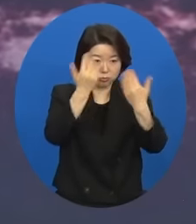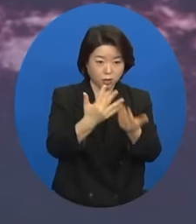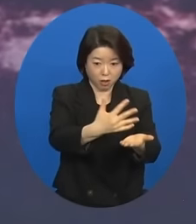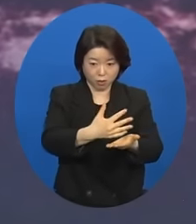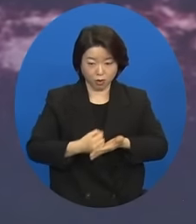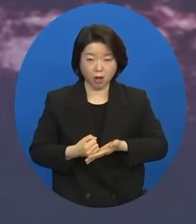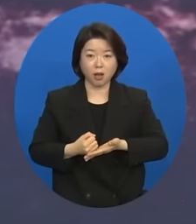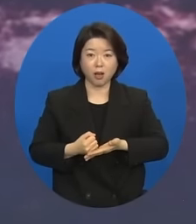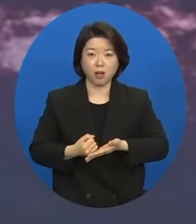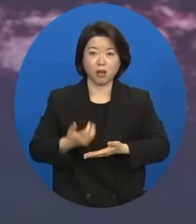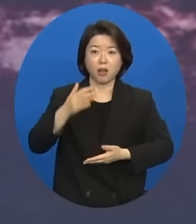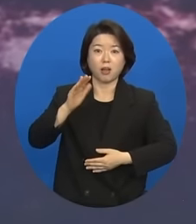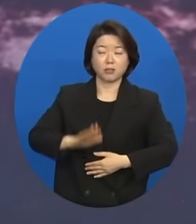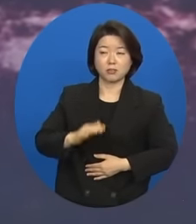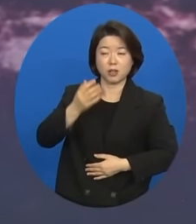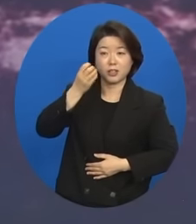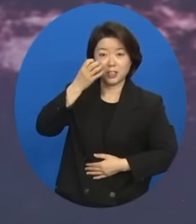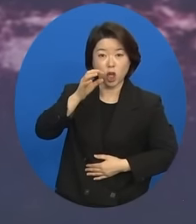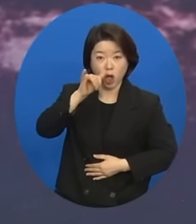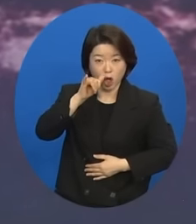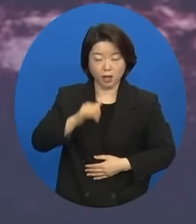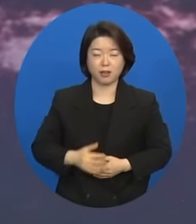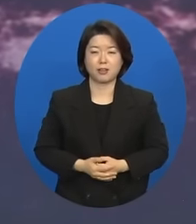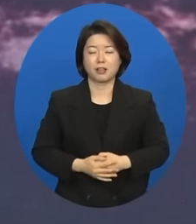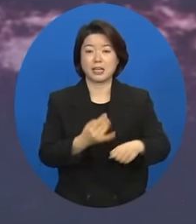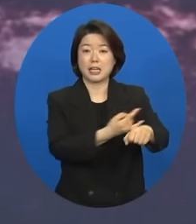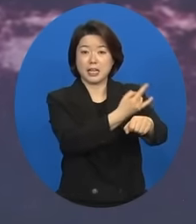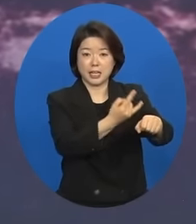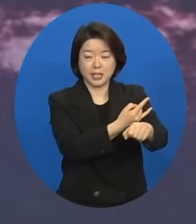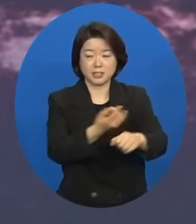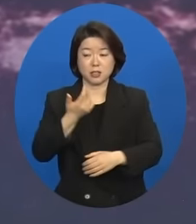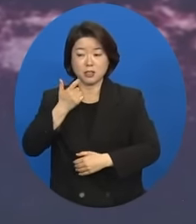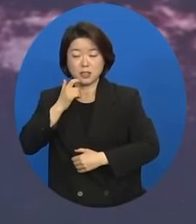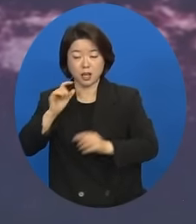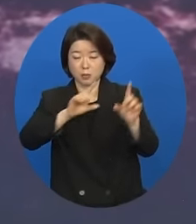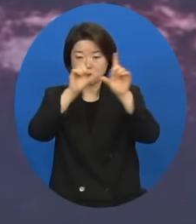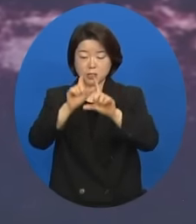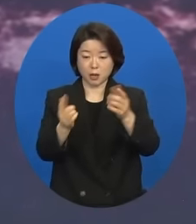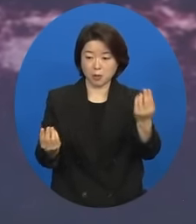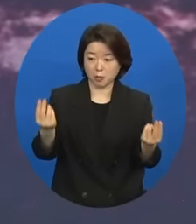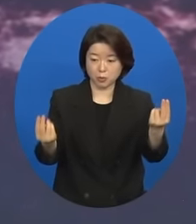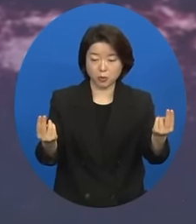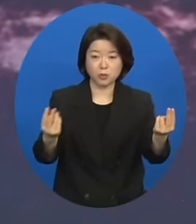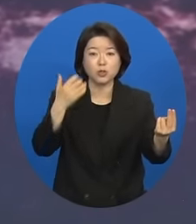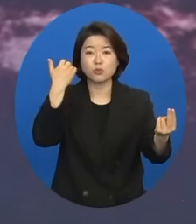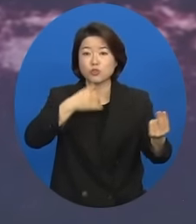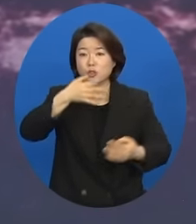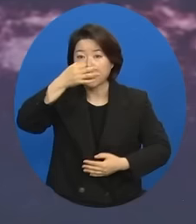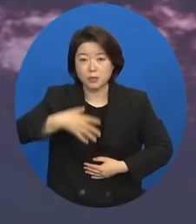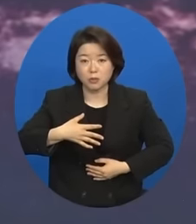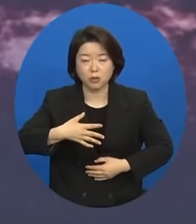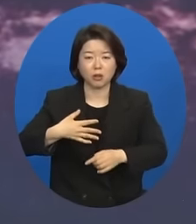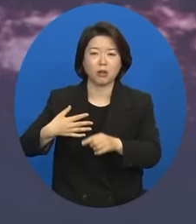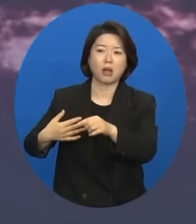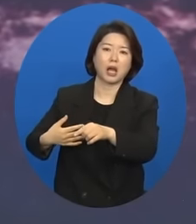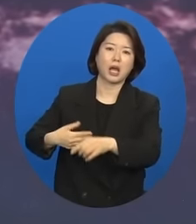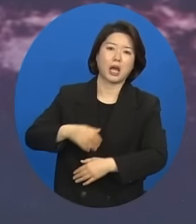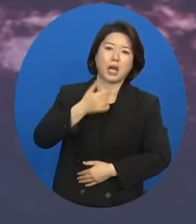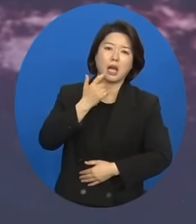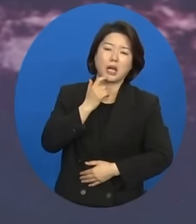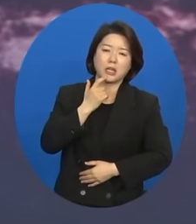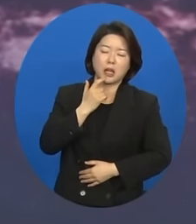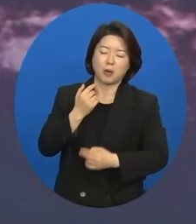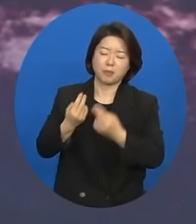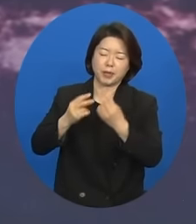이상한 것이 있습니다 에서와 야곱의 삶을 비교해 보면 누가 더 힘듭니까 야곱이 비교할 수